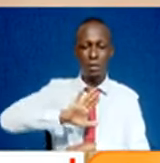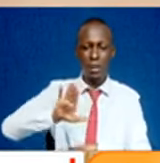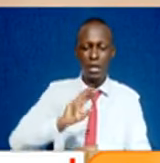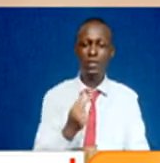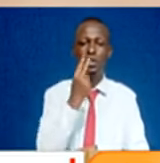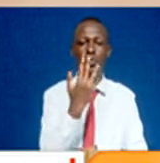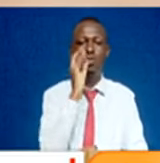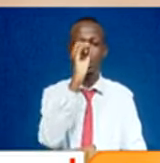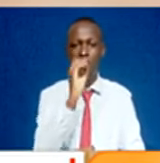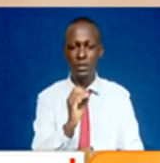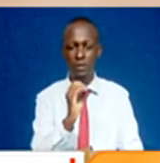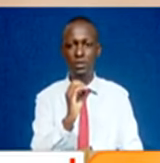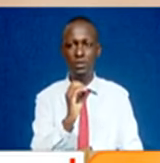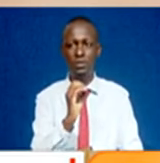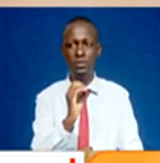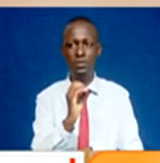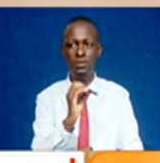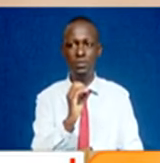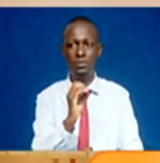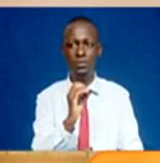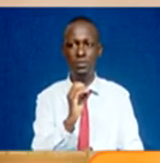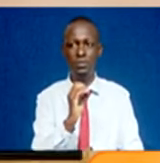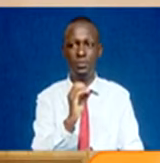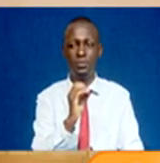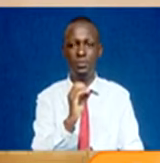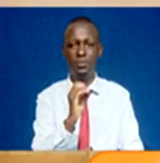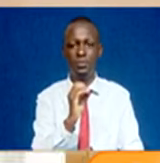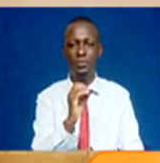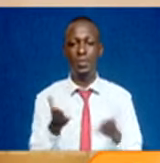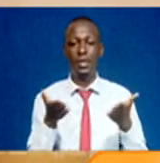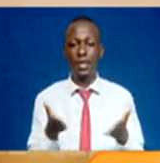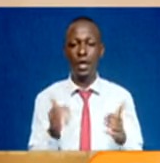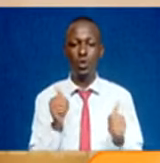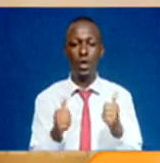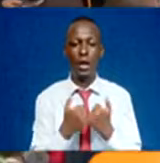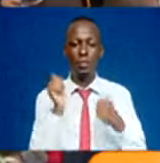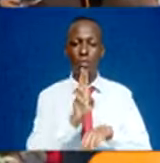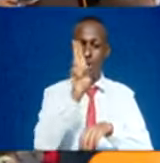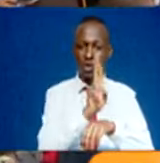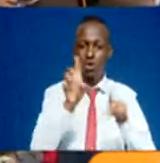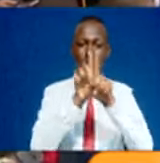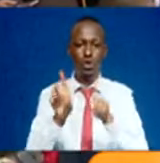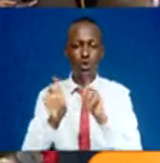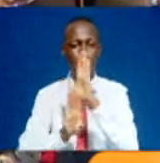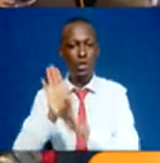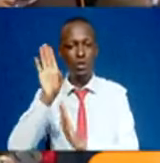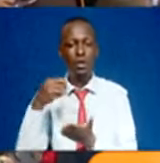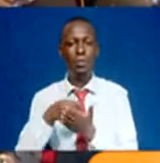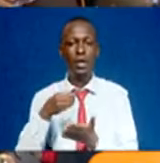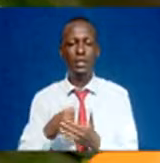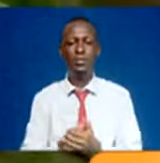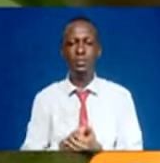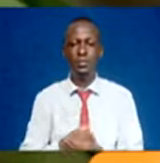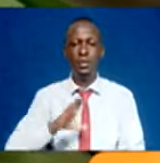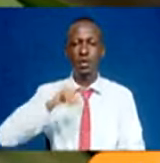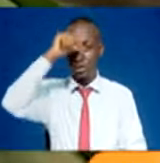25% for the rest of the recurrent and the development. Aidha, serikali za